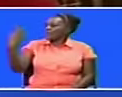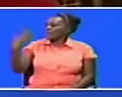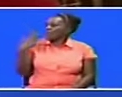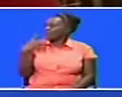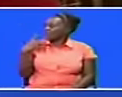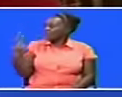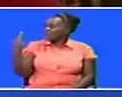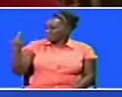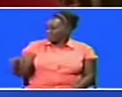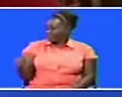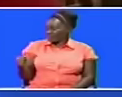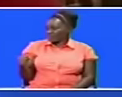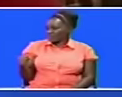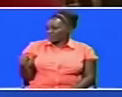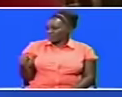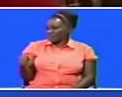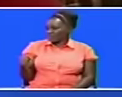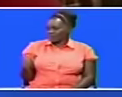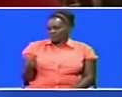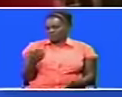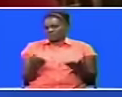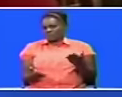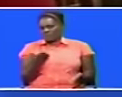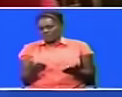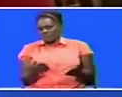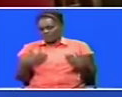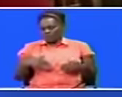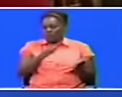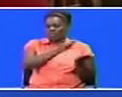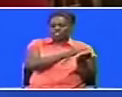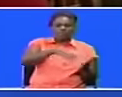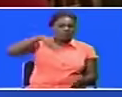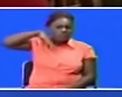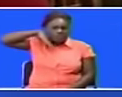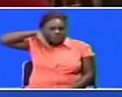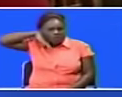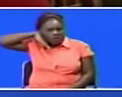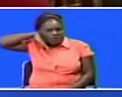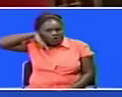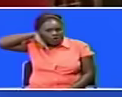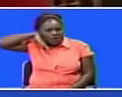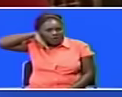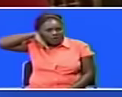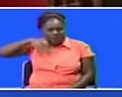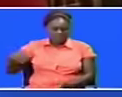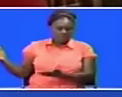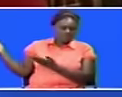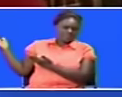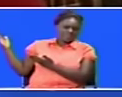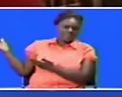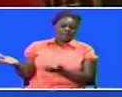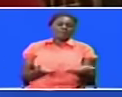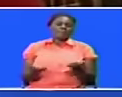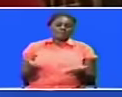shilingi 1,200. Na inaonekana basi kwa ufugaji mbwa kama Kagombe na wenzake, hii ni